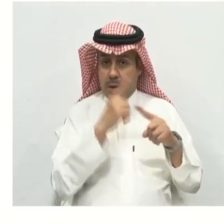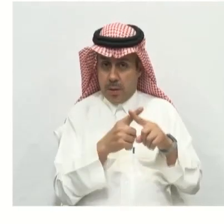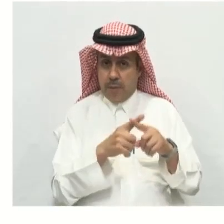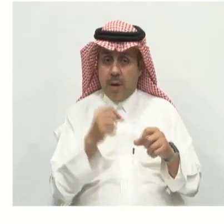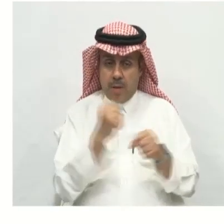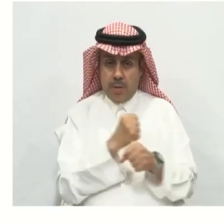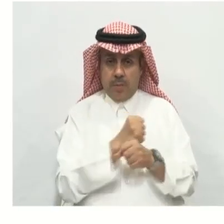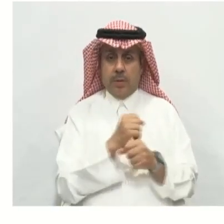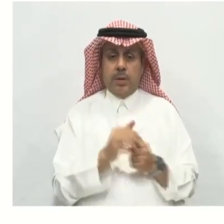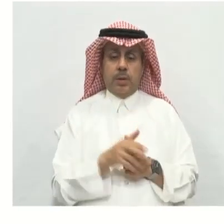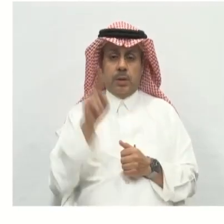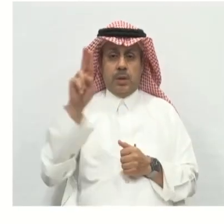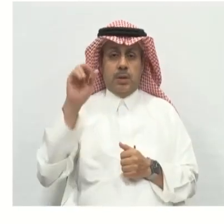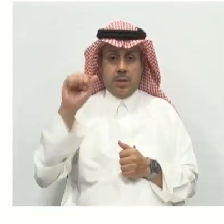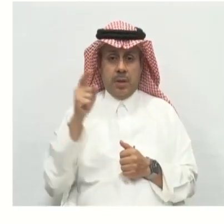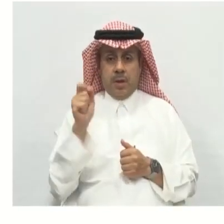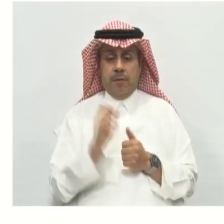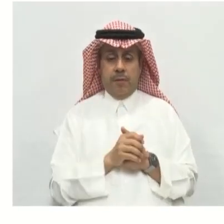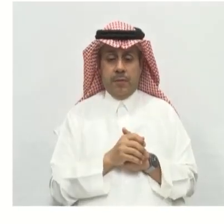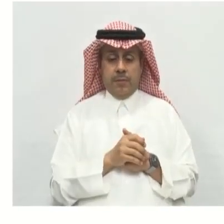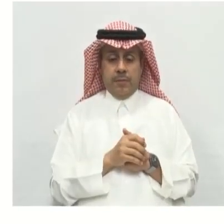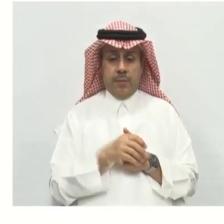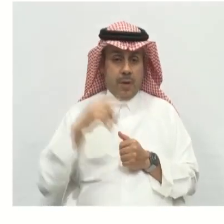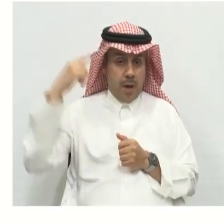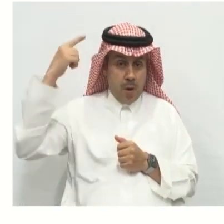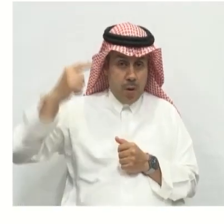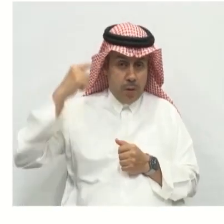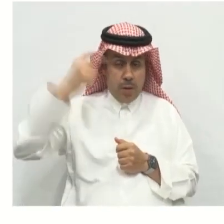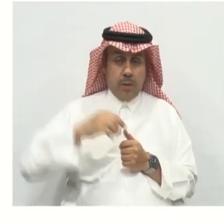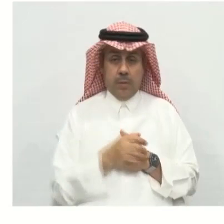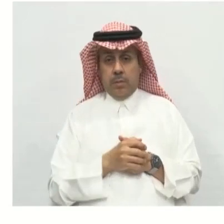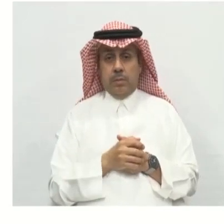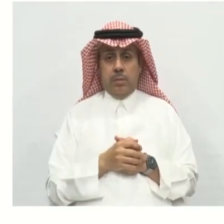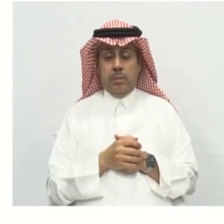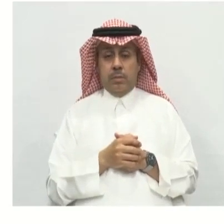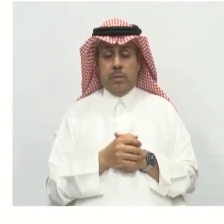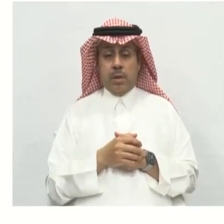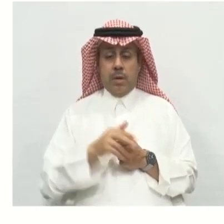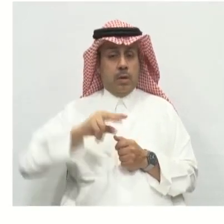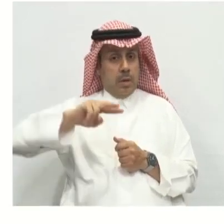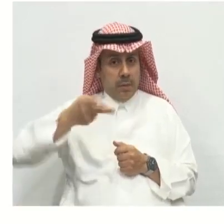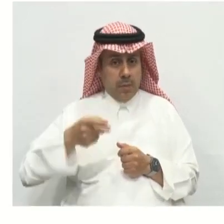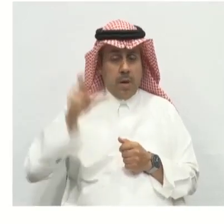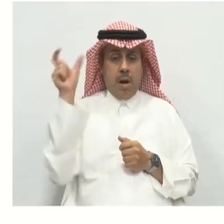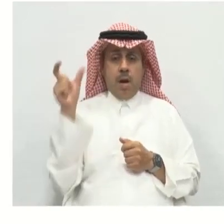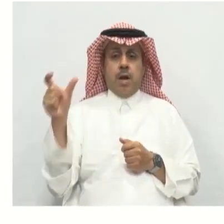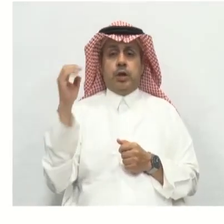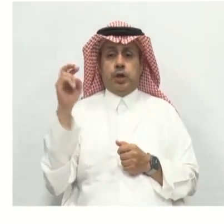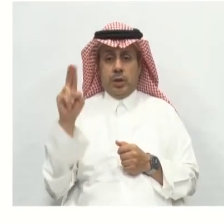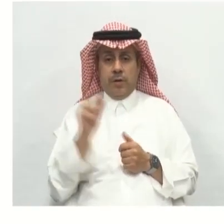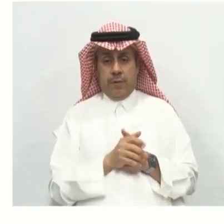عمليه تصنيفه لاحظ اعطانا هنا لدينا النيجاتيف والبوتي